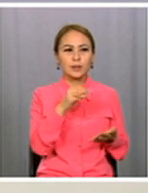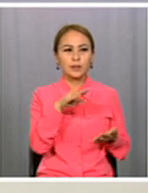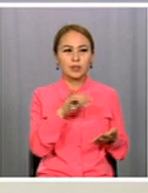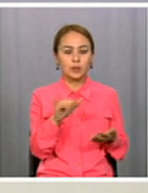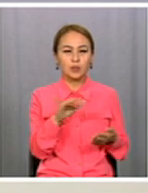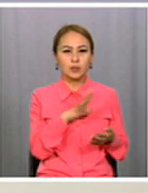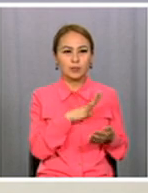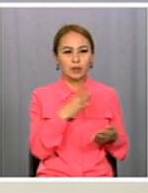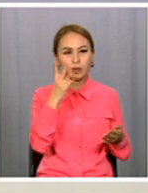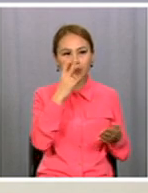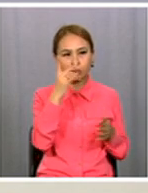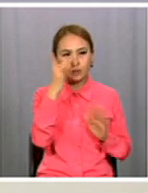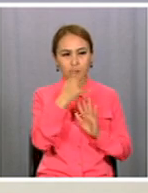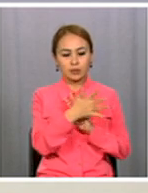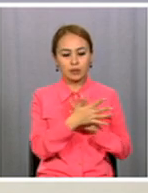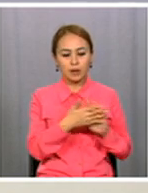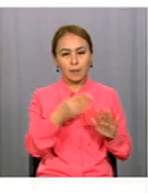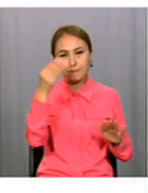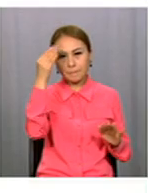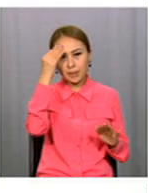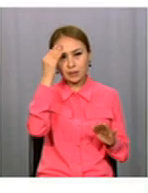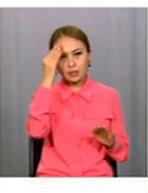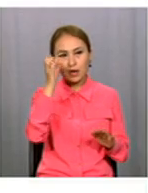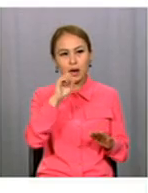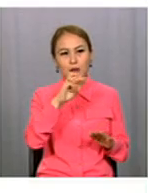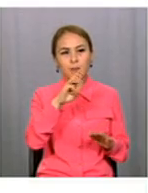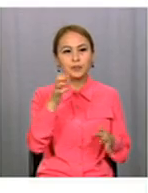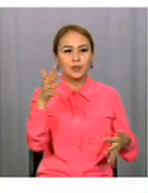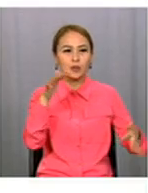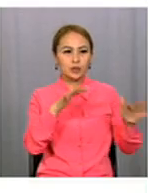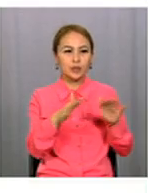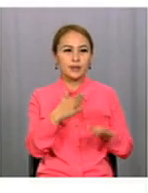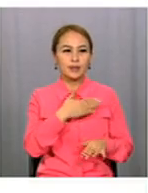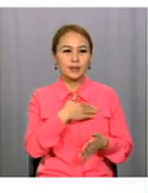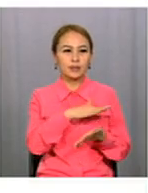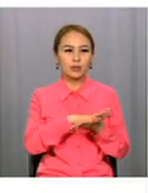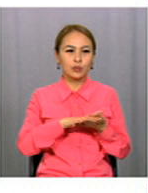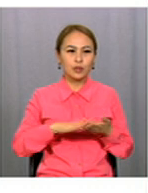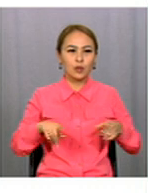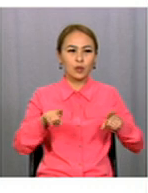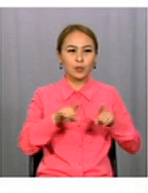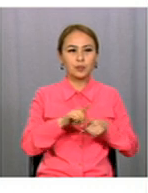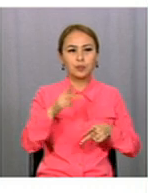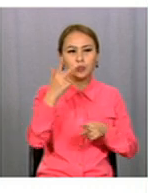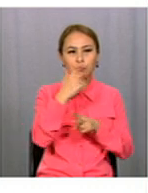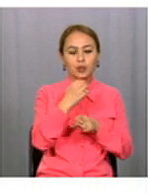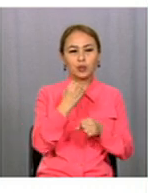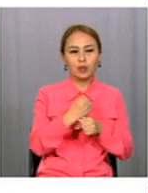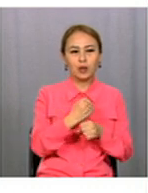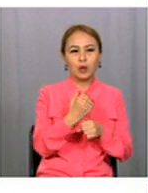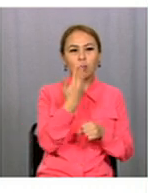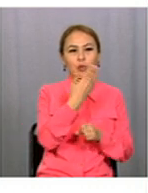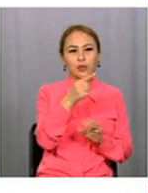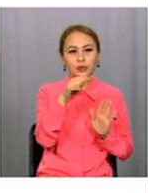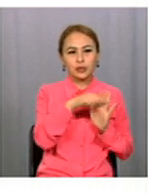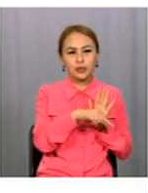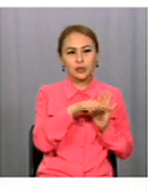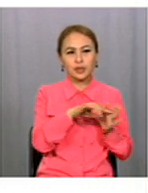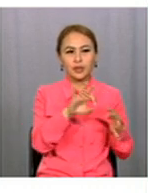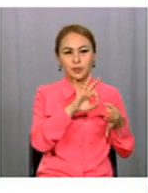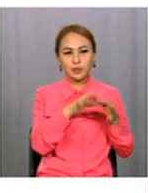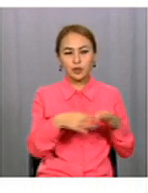танимыз. Мағынасы. Алып таулардың жанды нәрсеге ұқсап шайқалуы, бейнелеу құралы, оның